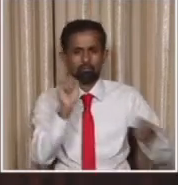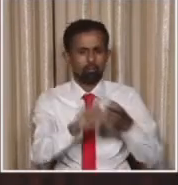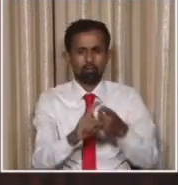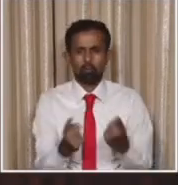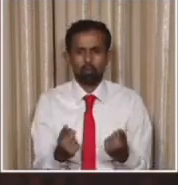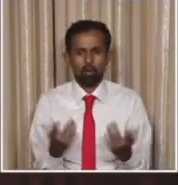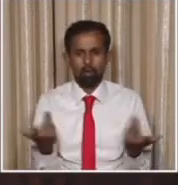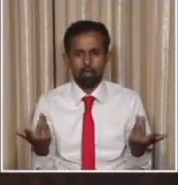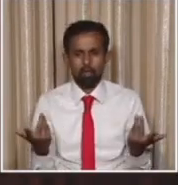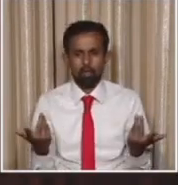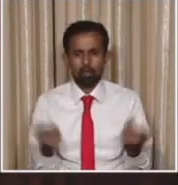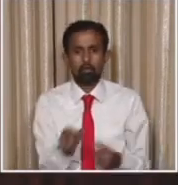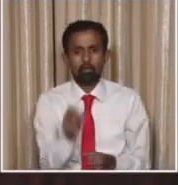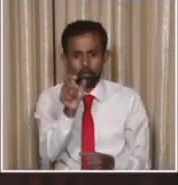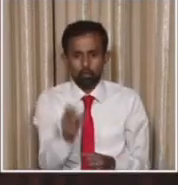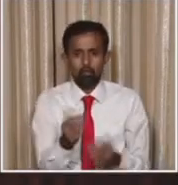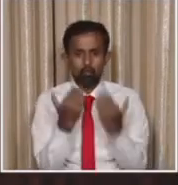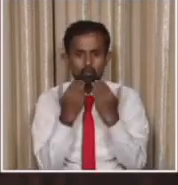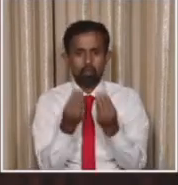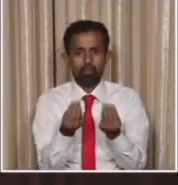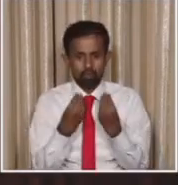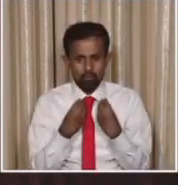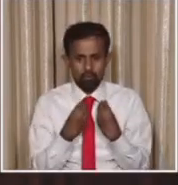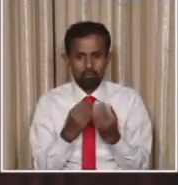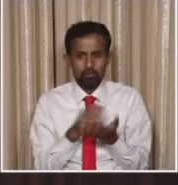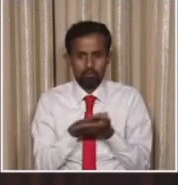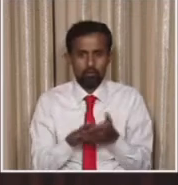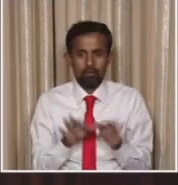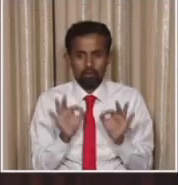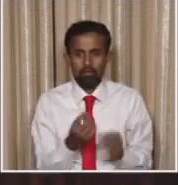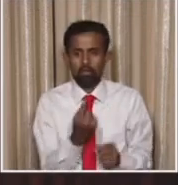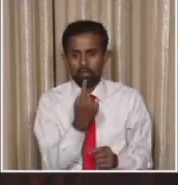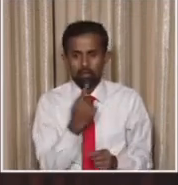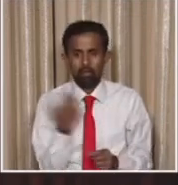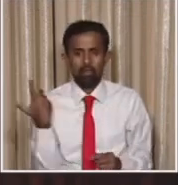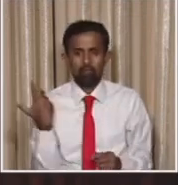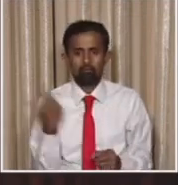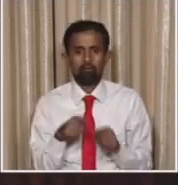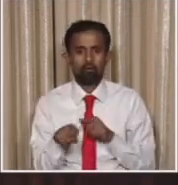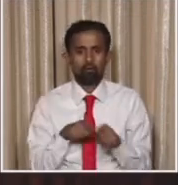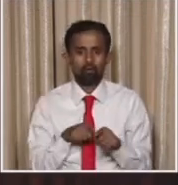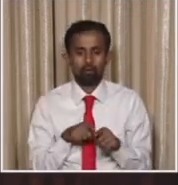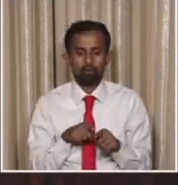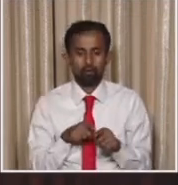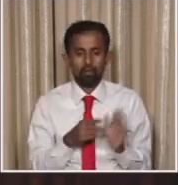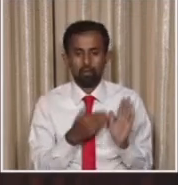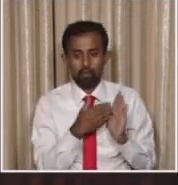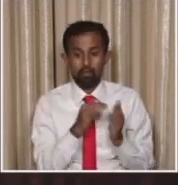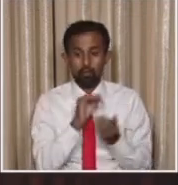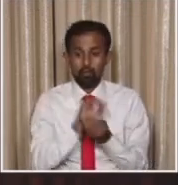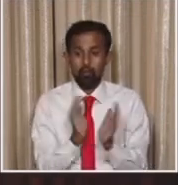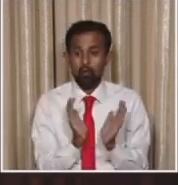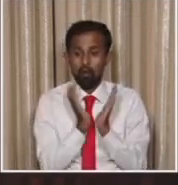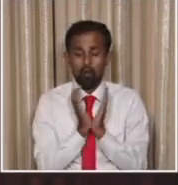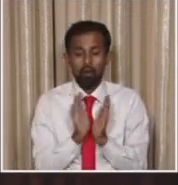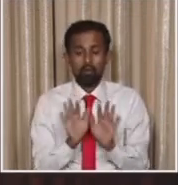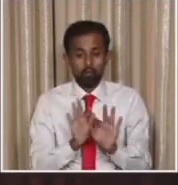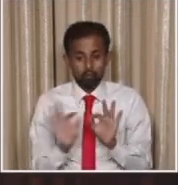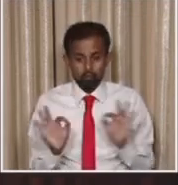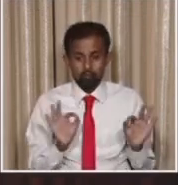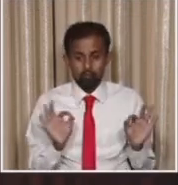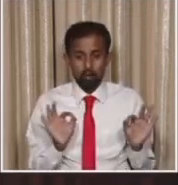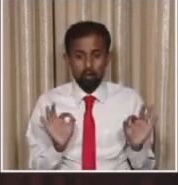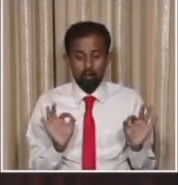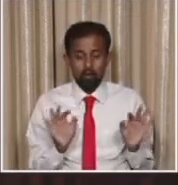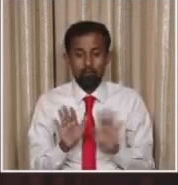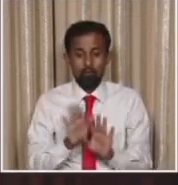අවශ්‍ය නැහැ. නමුත් ඔබතුමියට මේක උපදෙස් දීලා තියෙන එක්කෙනා ඒක හරියට කියලා නැහැ. ඉහත නිශ්චිතව දක්වා ඇති පරිදි රක්ෂිත වනයේක කලමනාකරණය